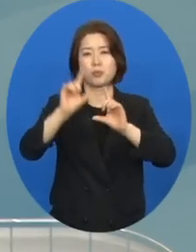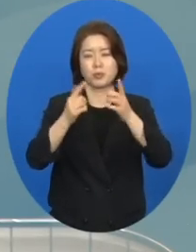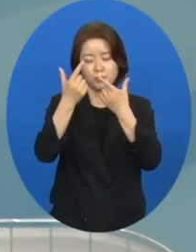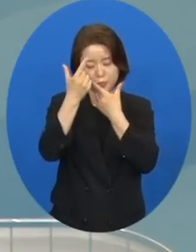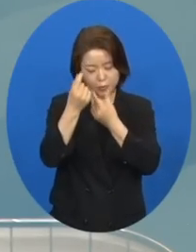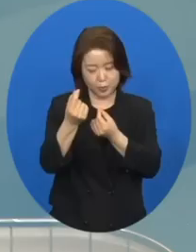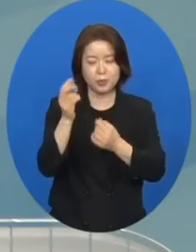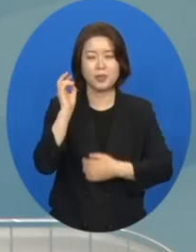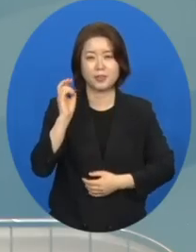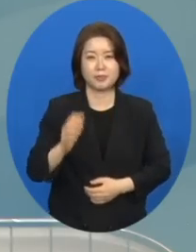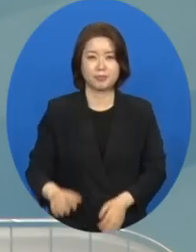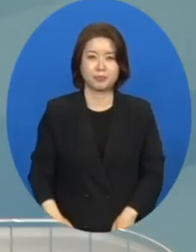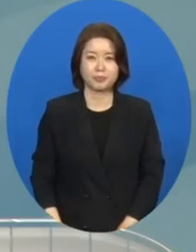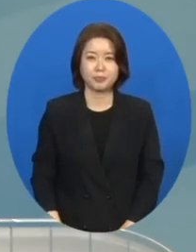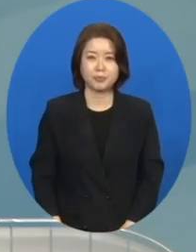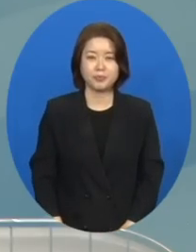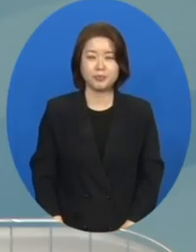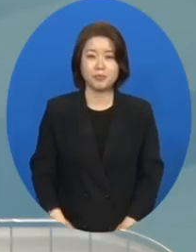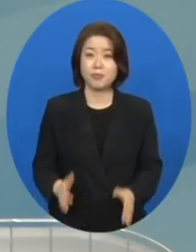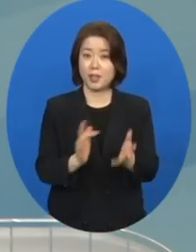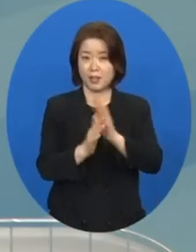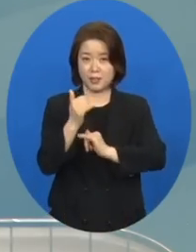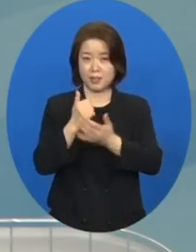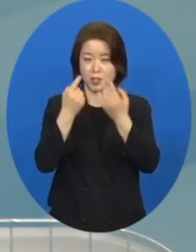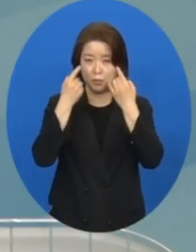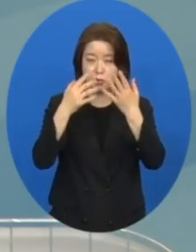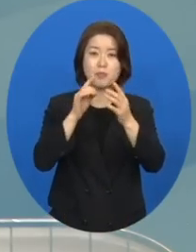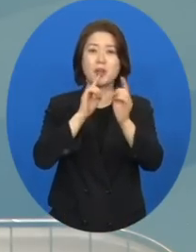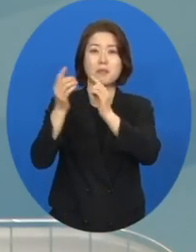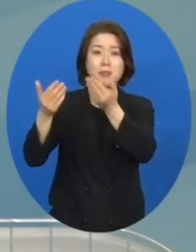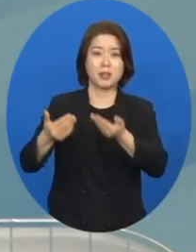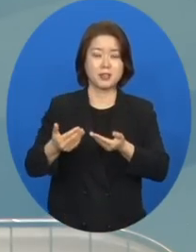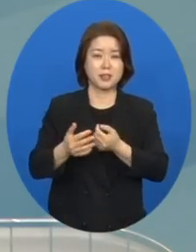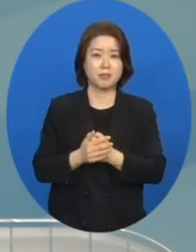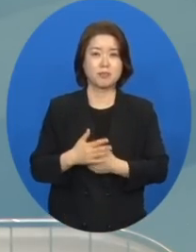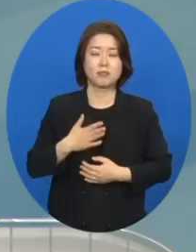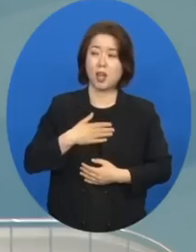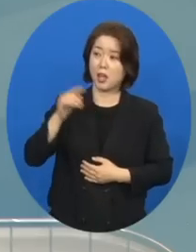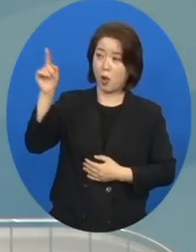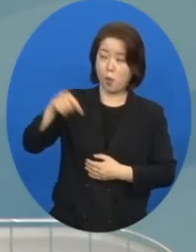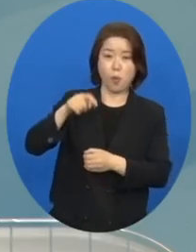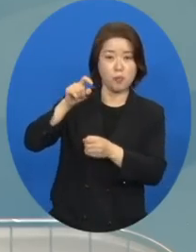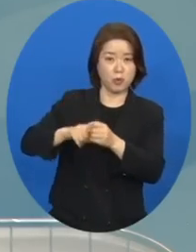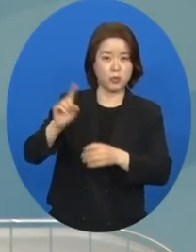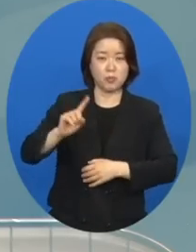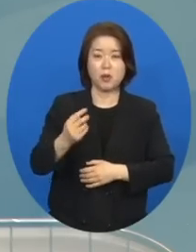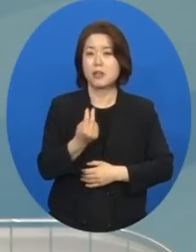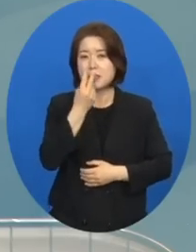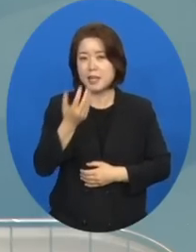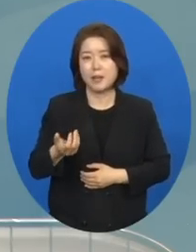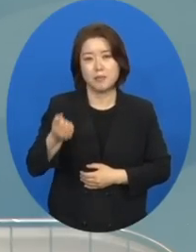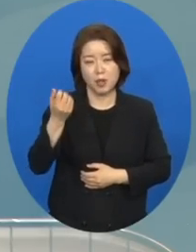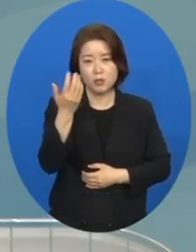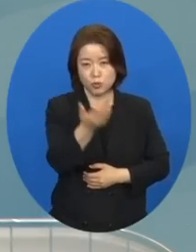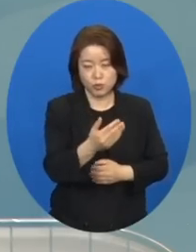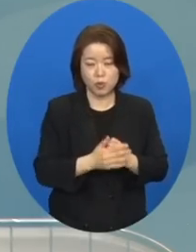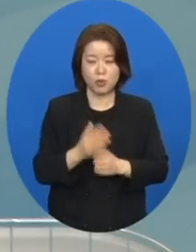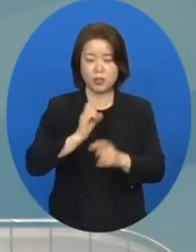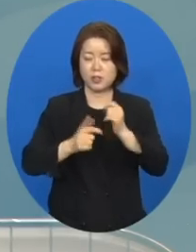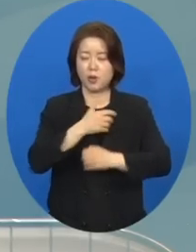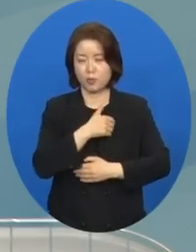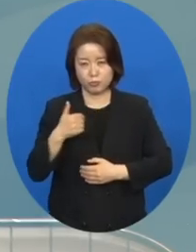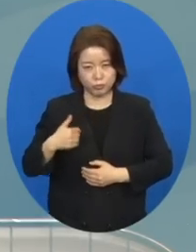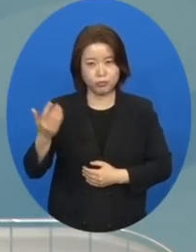싶습니다 예수님이 분명히 말씀하시죠 내가 온 것은 생명을 주고 풍성히 얻게 되고